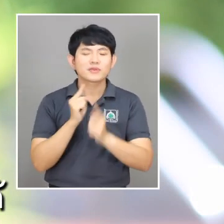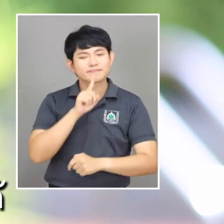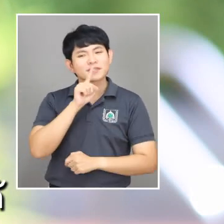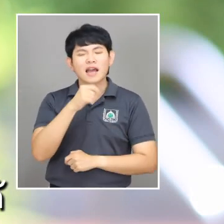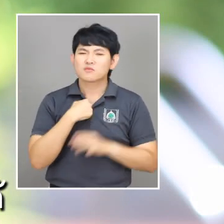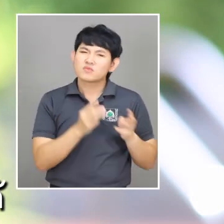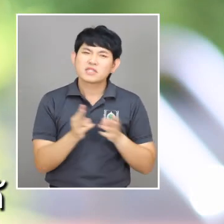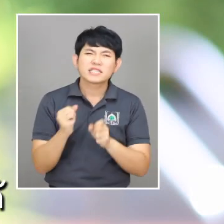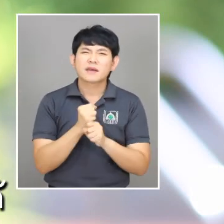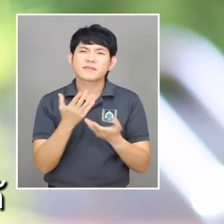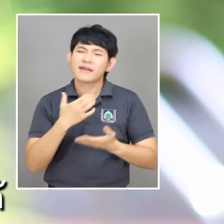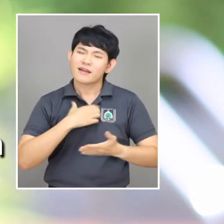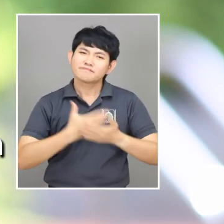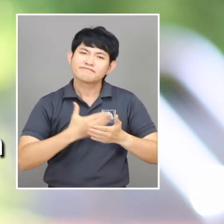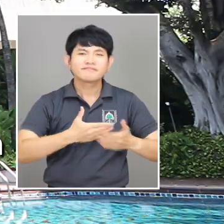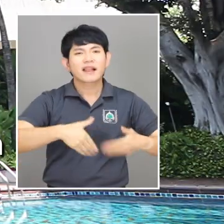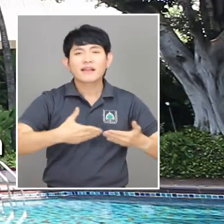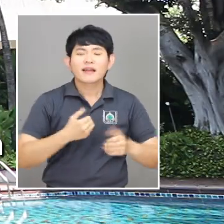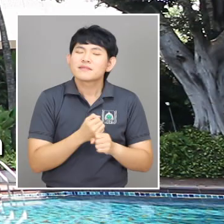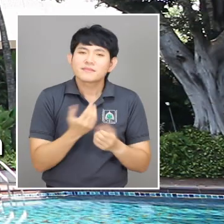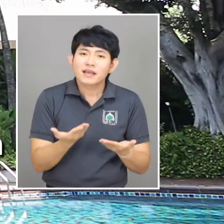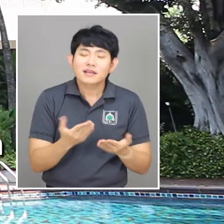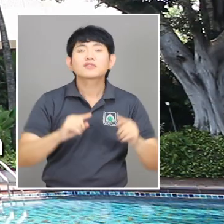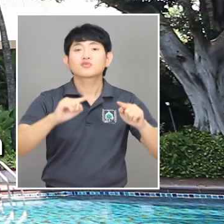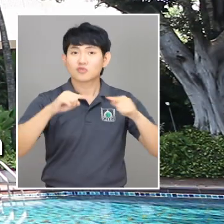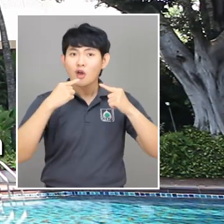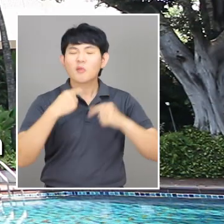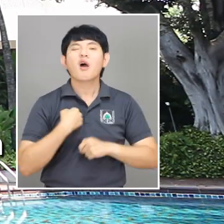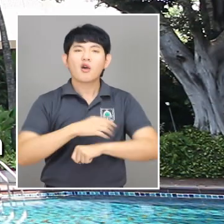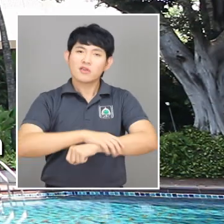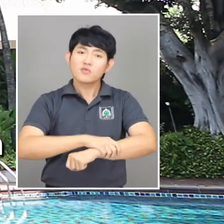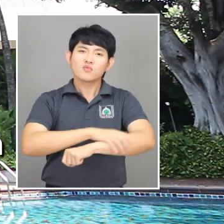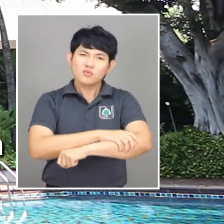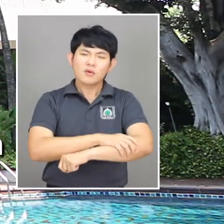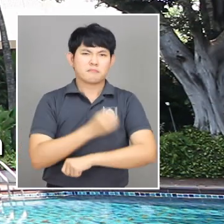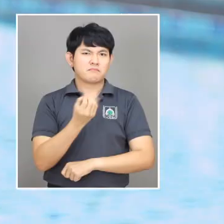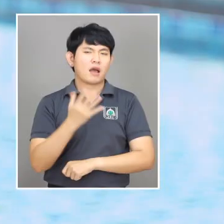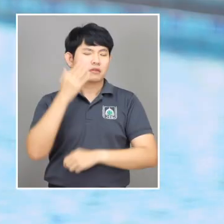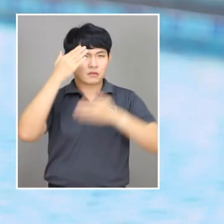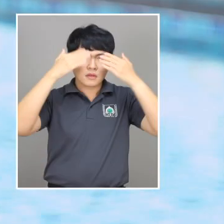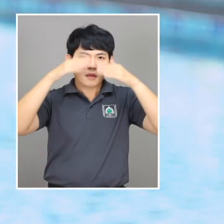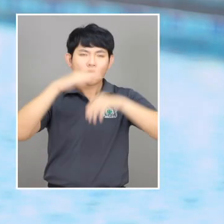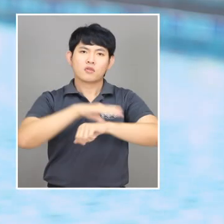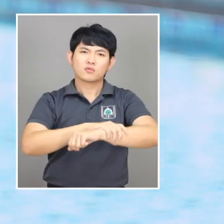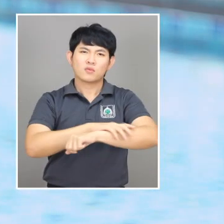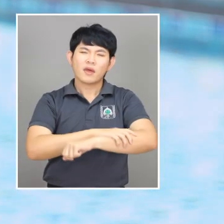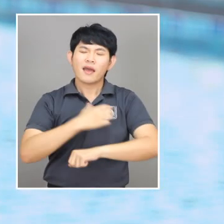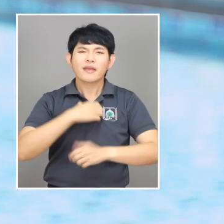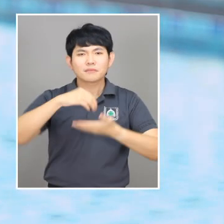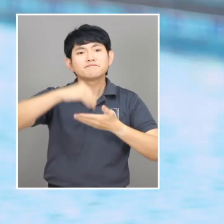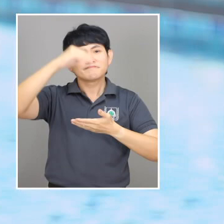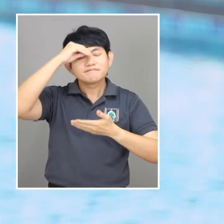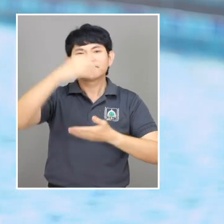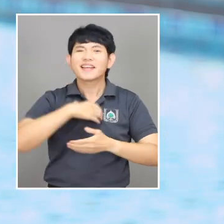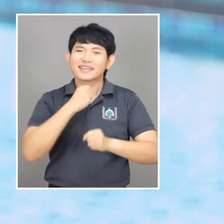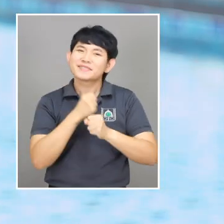ยังไงเนาะถึงพี่เขามีรายได้ก็เขาก็ตอบว่าเขาเป็นหมอนวดค่ะส่วนใหญ่เป็นหมอนวดคนตาบอดคิดว่าอยากไปเรียนบ้างอยากไป